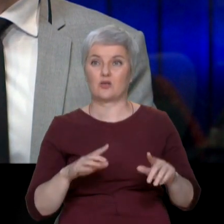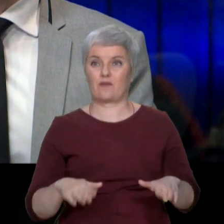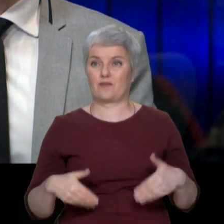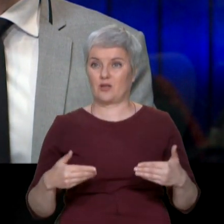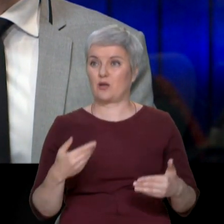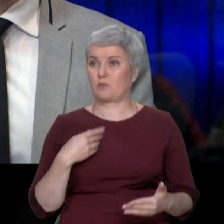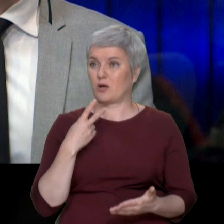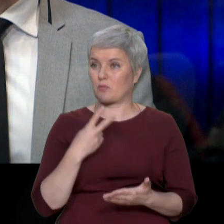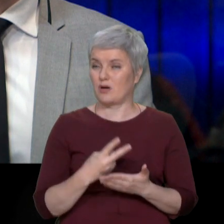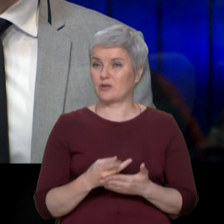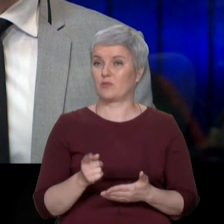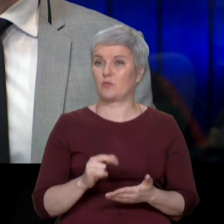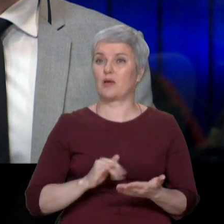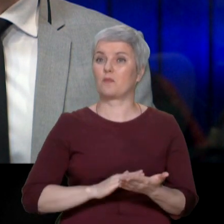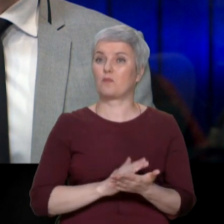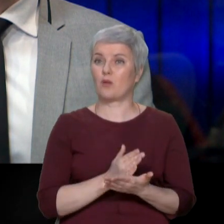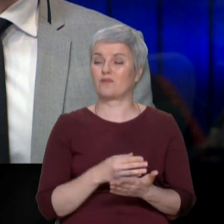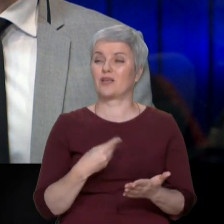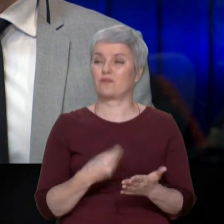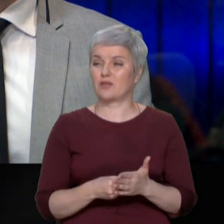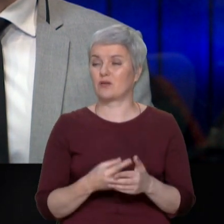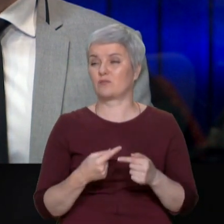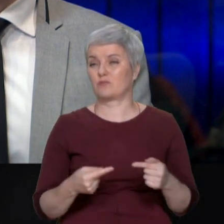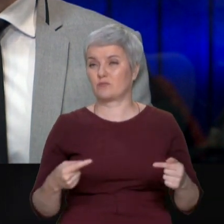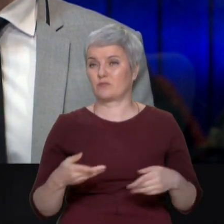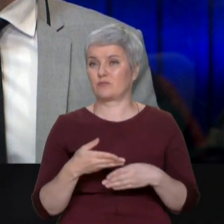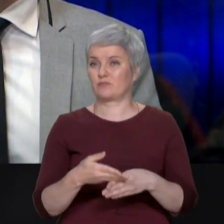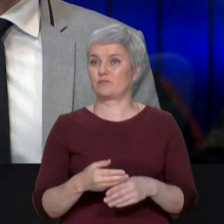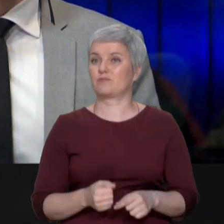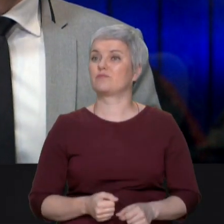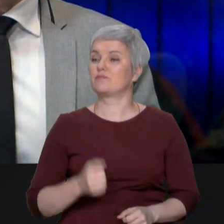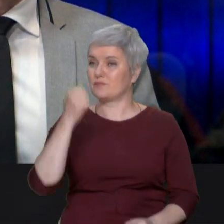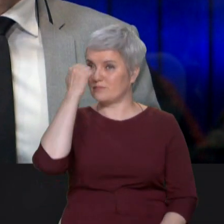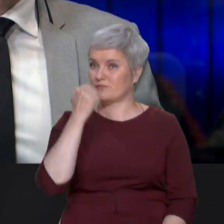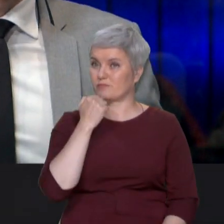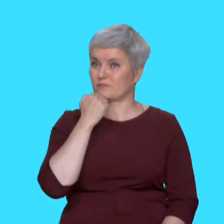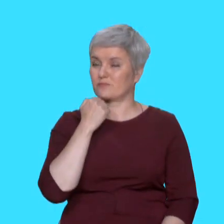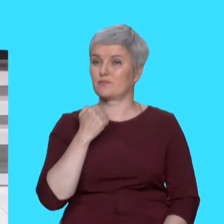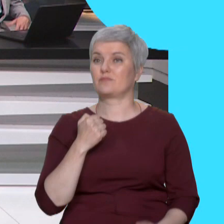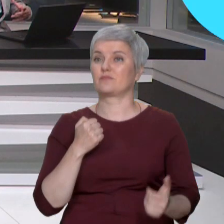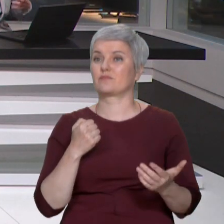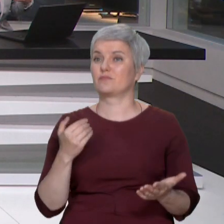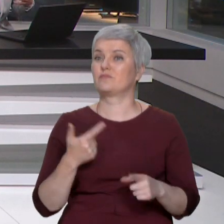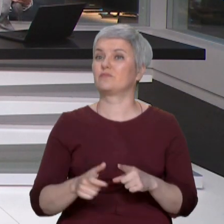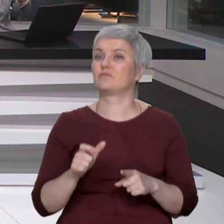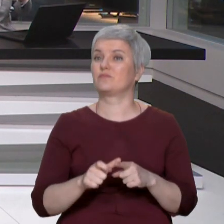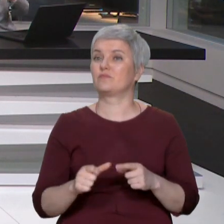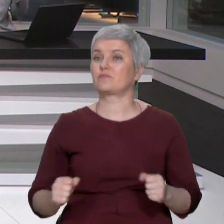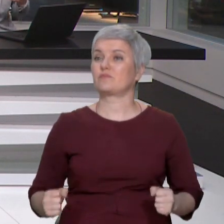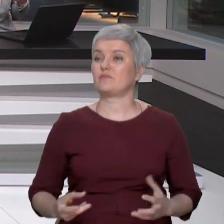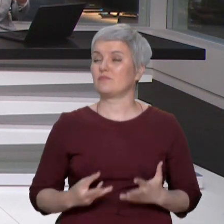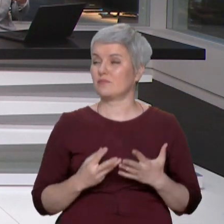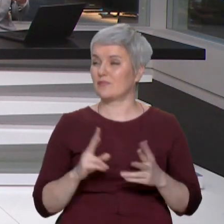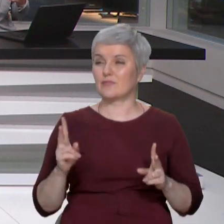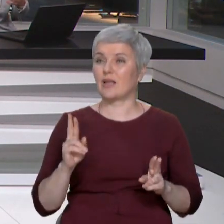бачимо тому і політичну, фінансову і так далі підтримку. Дякую. Дякую. Це, ну, насправді дуже підіймає, я не знаю,